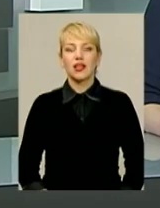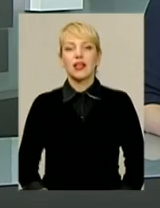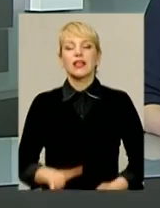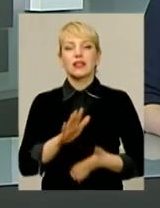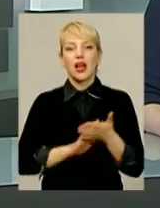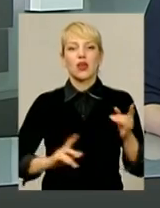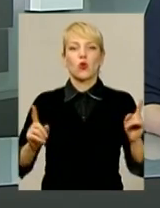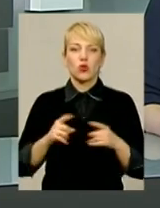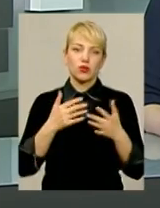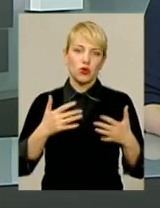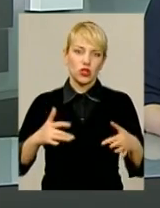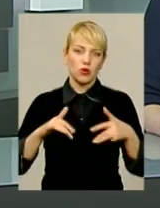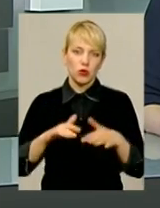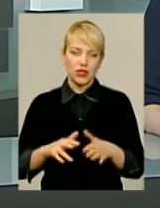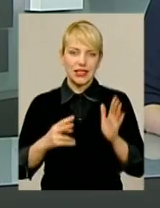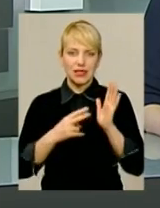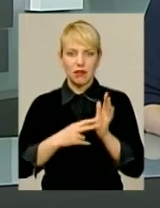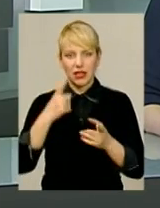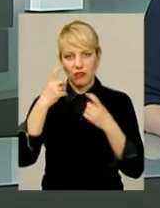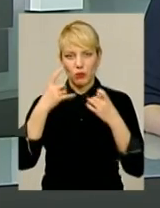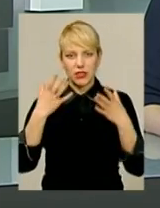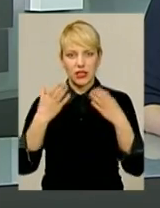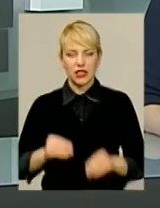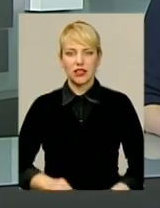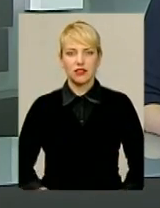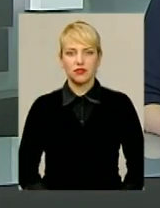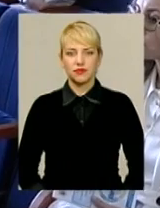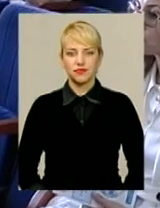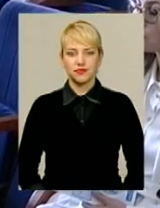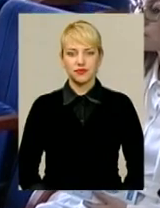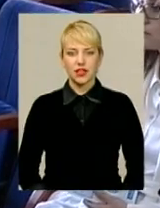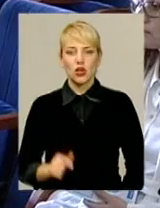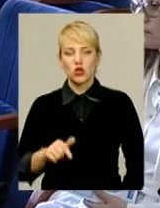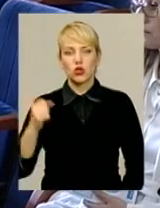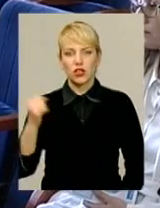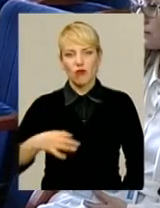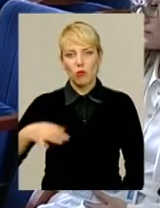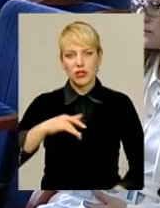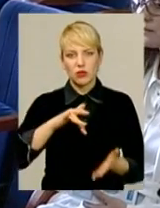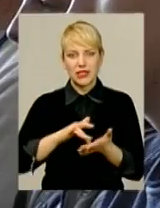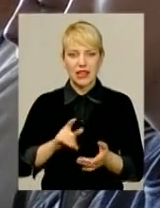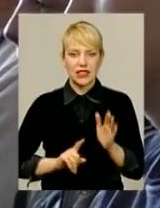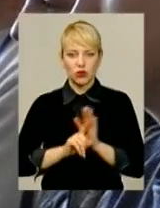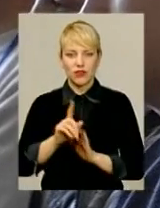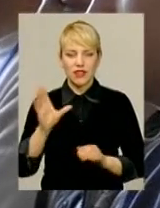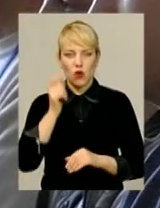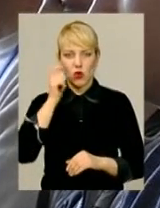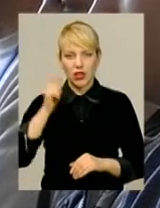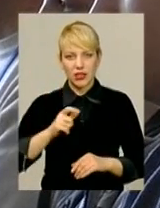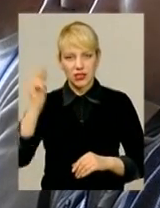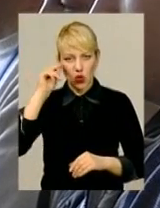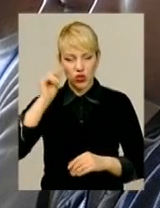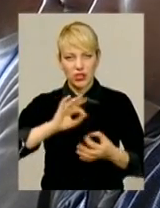Далі коротко про інші події семи інформаційних днів. Цього тижня в обласному центрі стартувала всеукраїнська